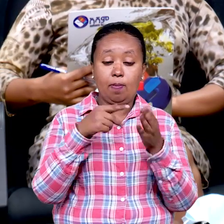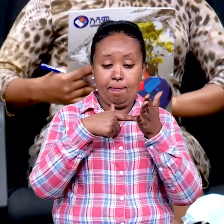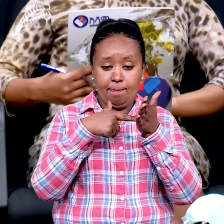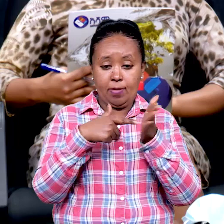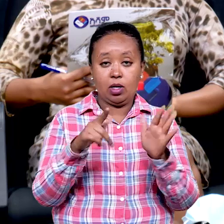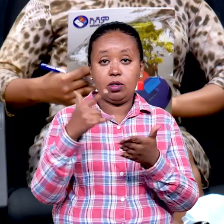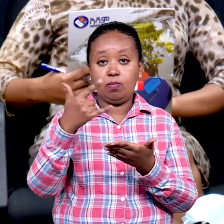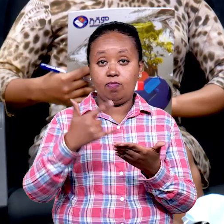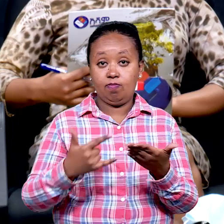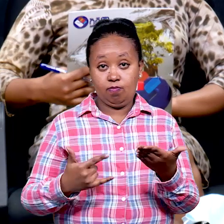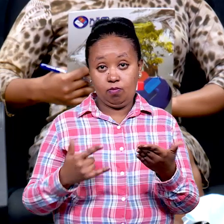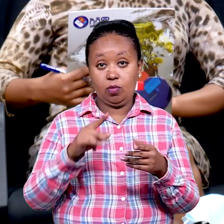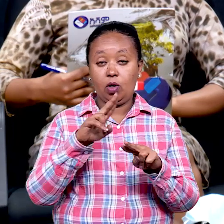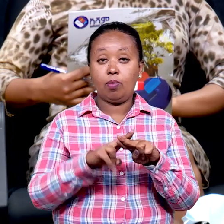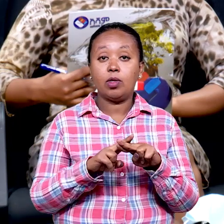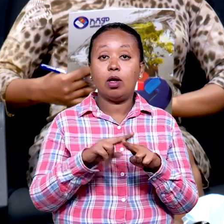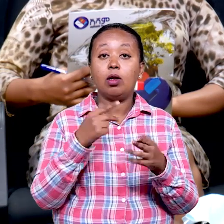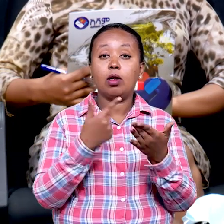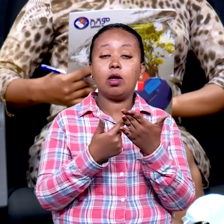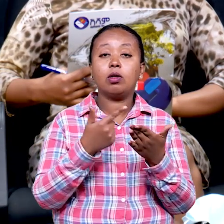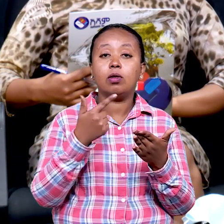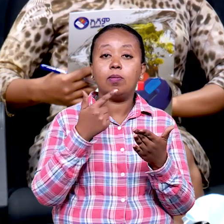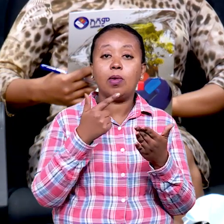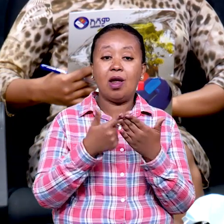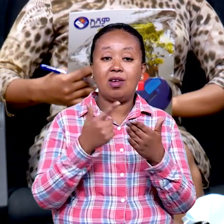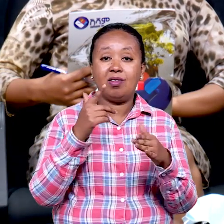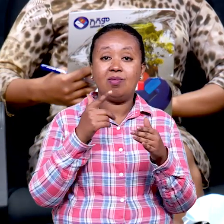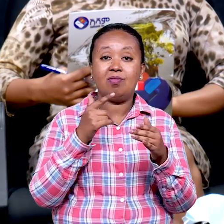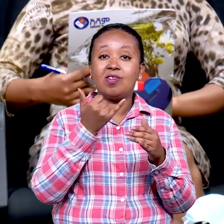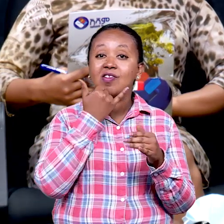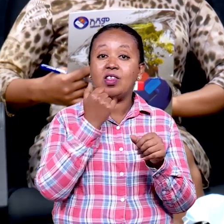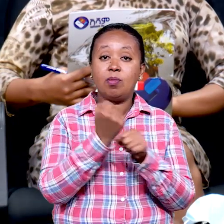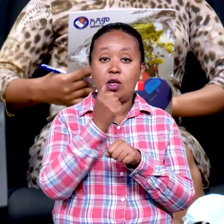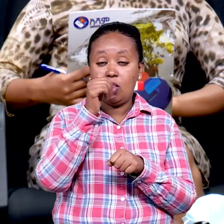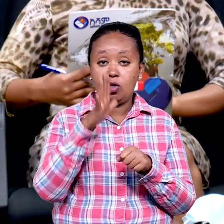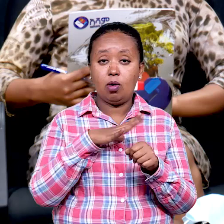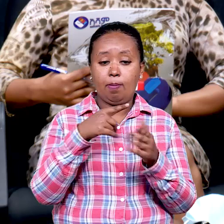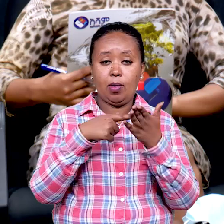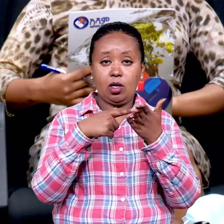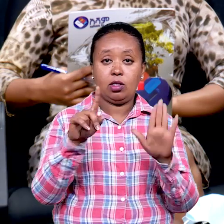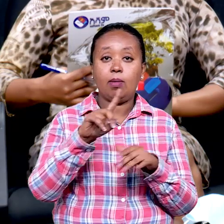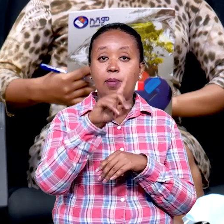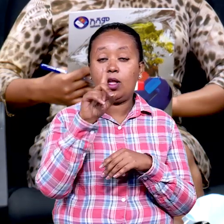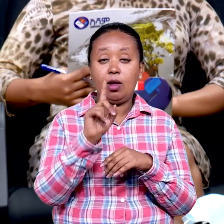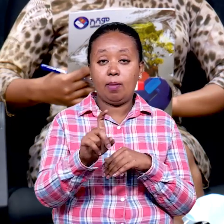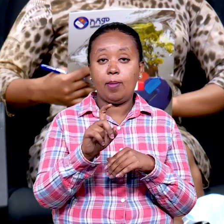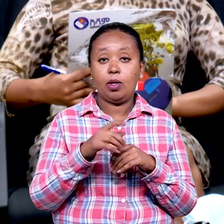በግልጽ ይዘረዝራል። ሶ ያንን የሚጥሰው በግልጽ የሚጠየቅበት